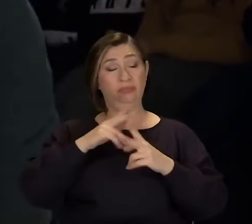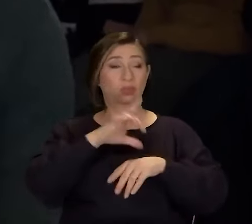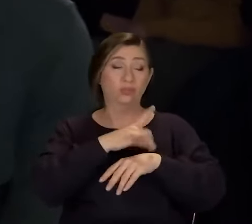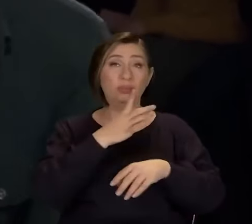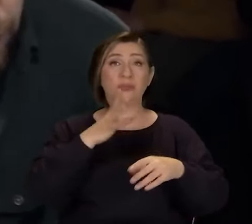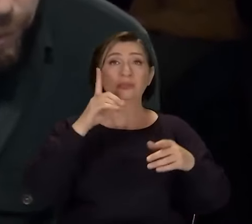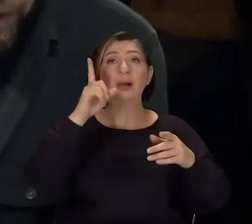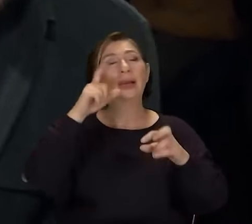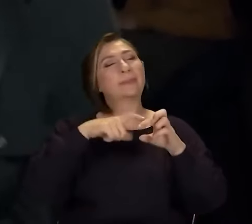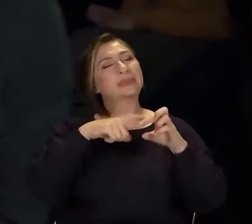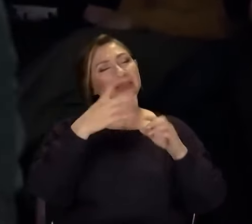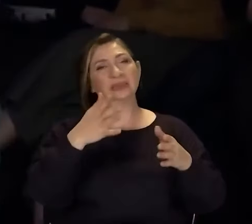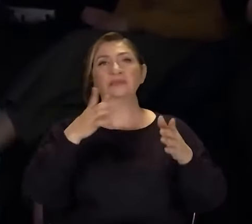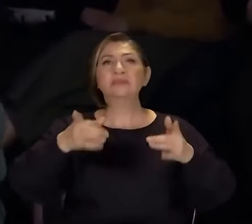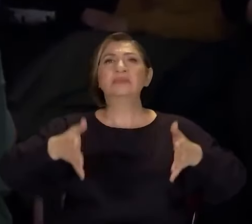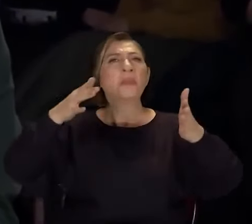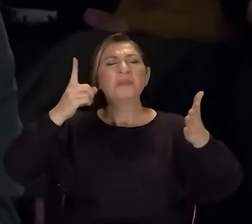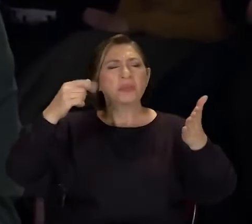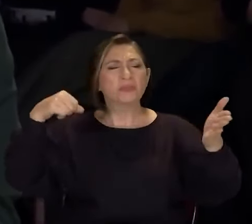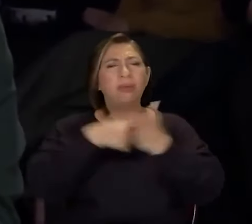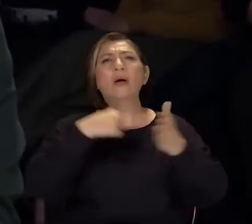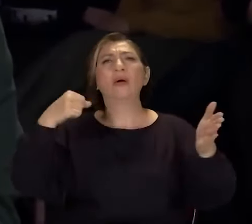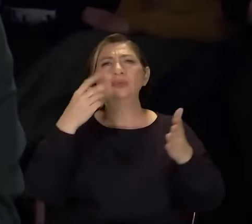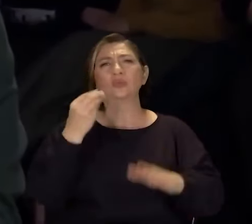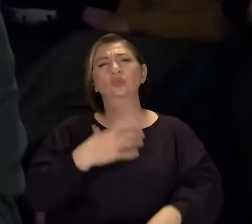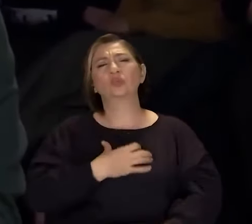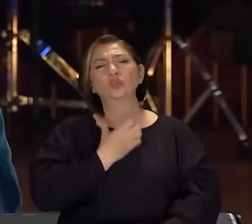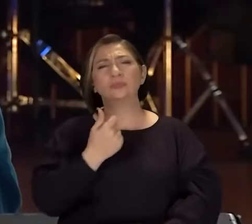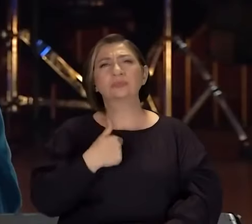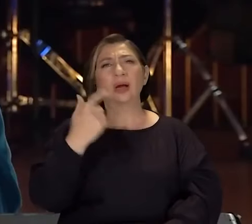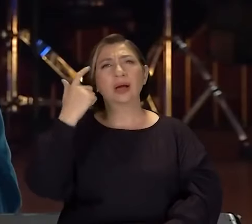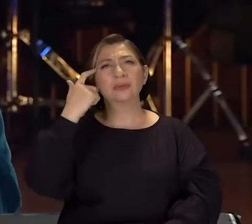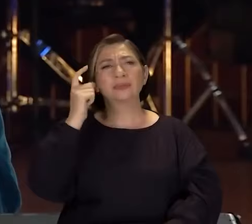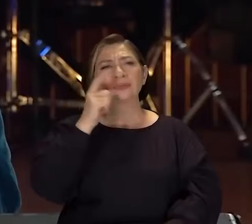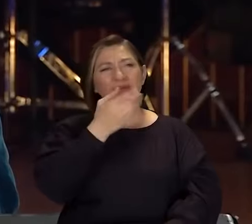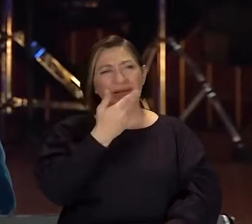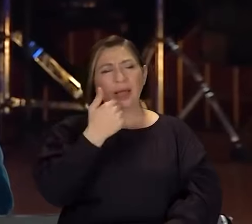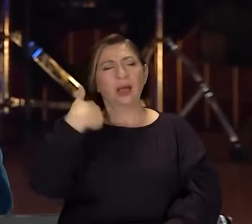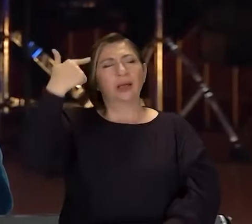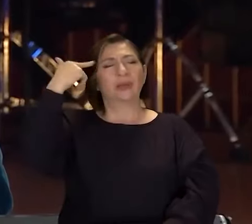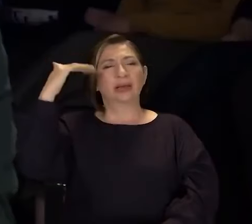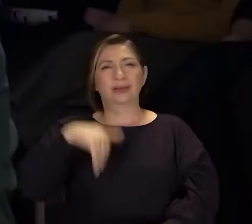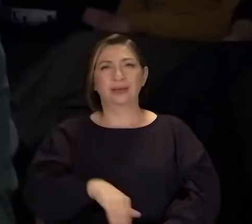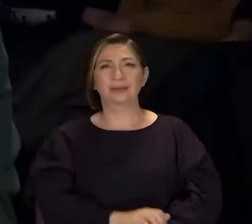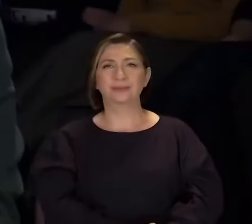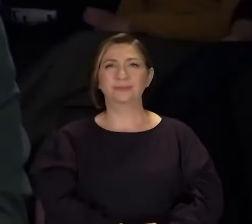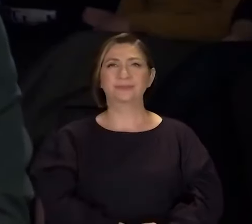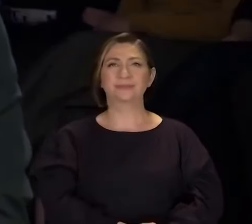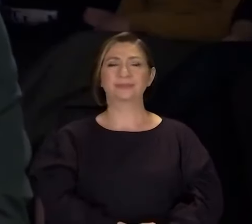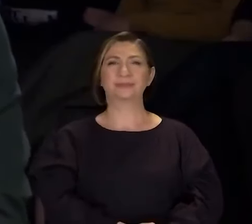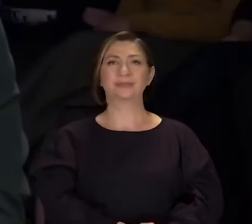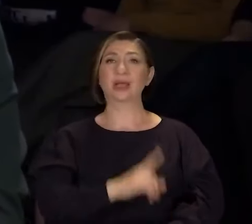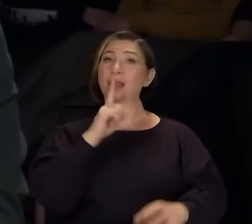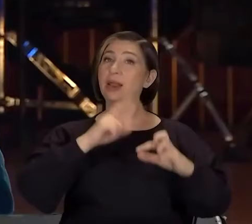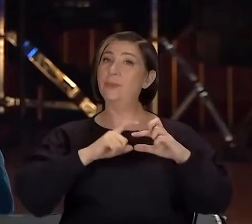arkadaşımdı. Allah rahmet eylesin. Yani çok üzülmüştüm. Hatta aklıma bu söylediğin, direkt söyler söylemez aklıma bu geldi şu an.